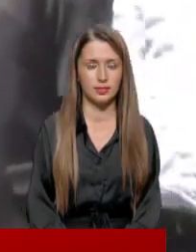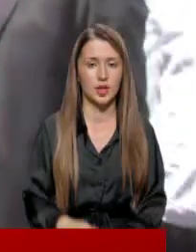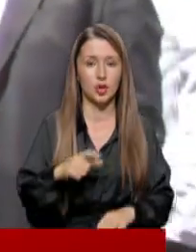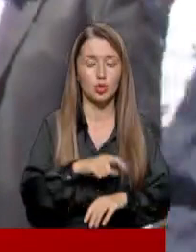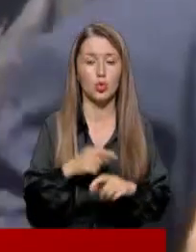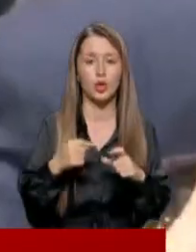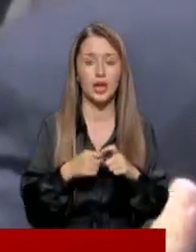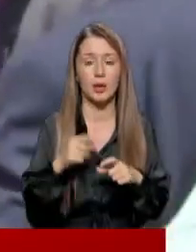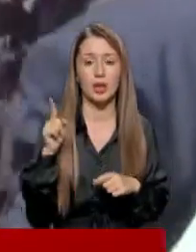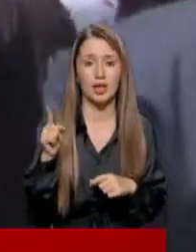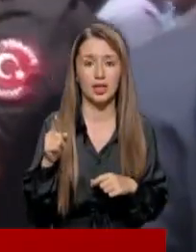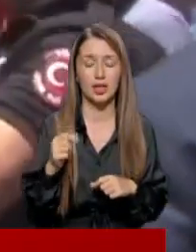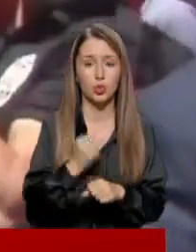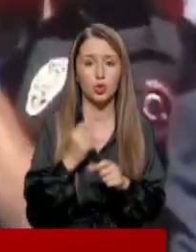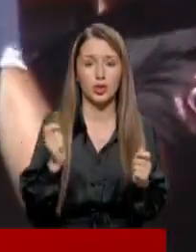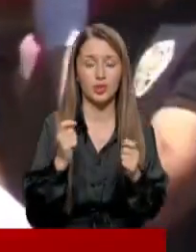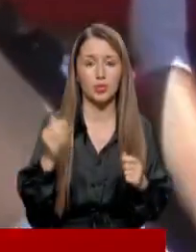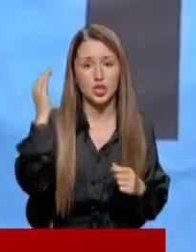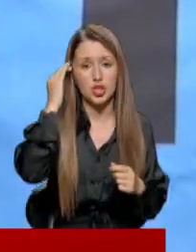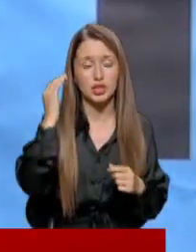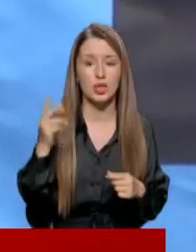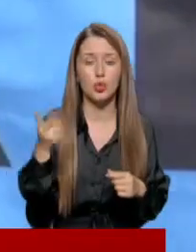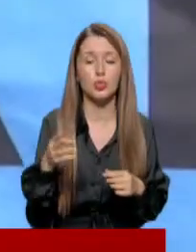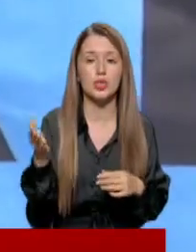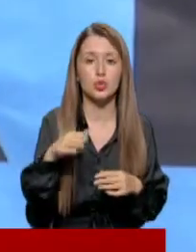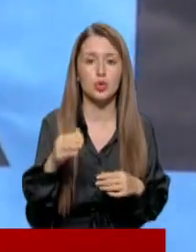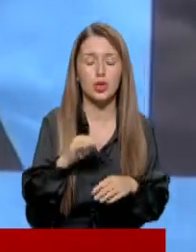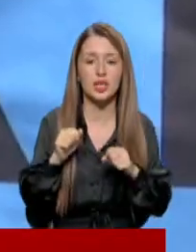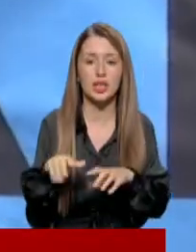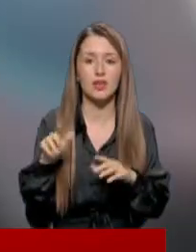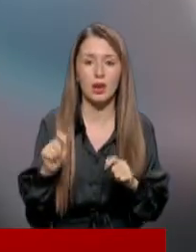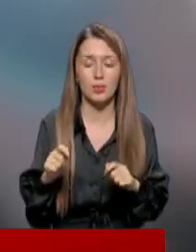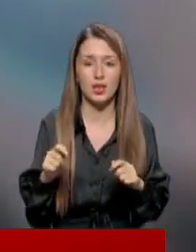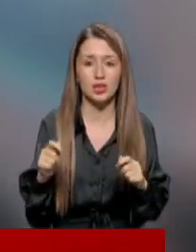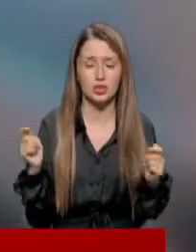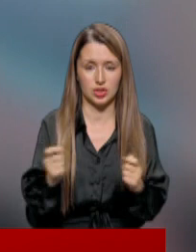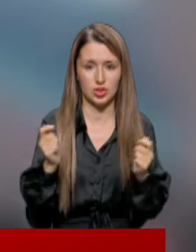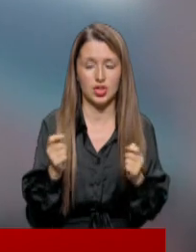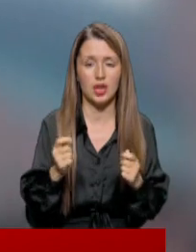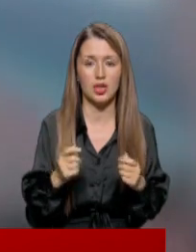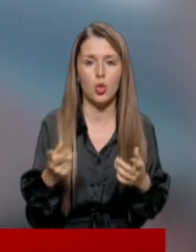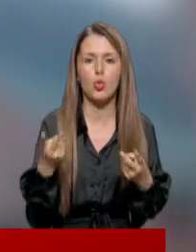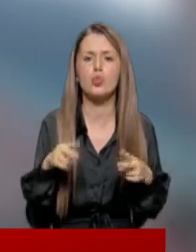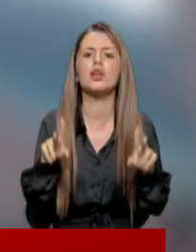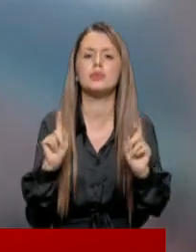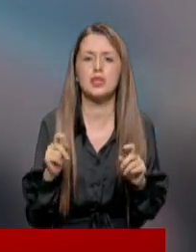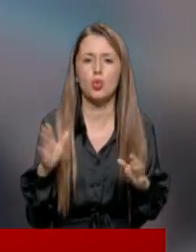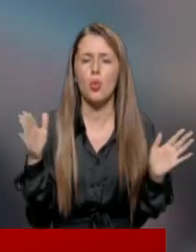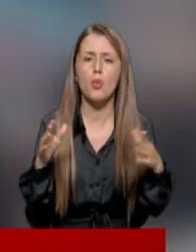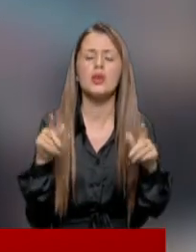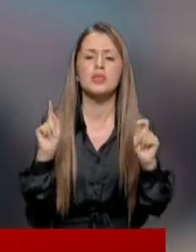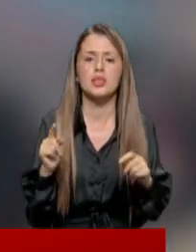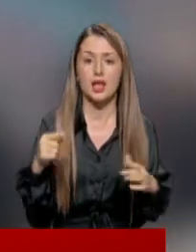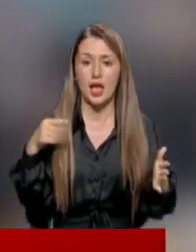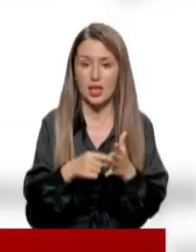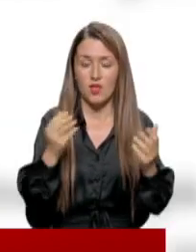Doktor Ekrem Karakaya'nın görevi başında katledilmesinin ardından grev yapan sağlık çalışanlarını öldürmez misin, dövmez misin diyerek hedef alan